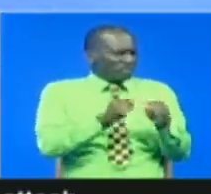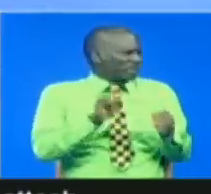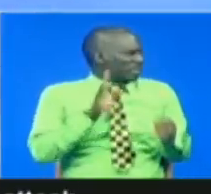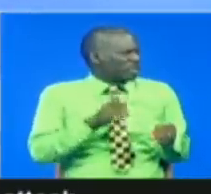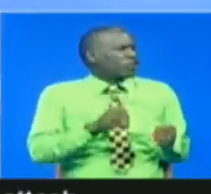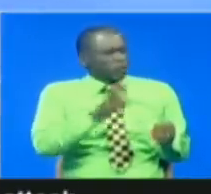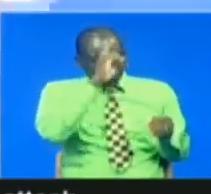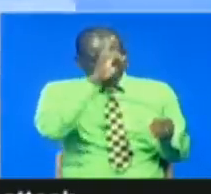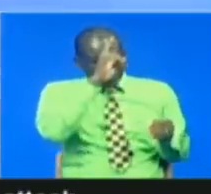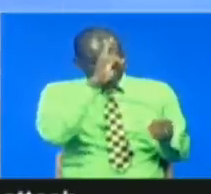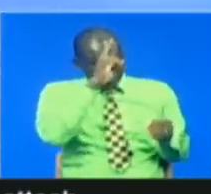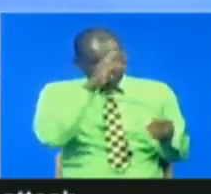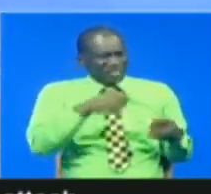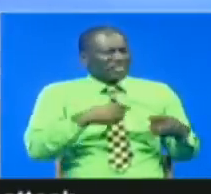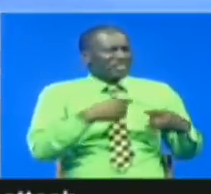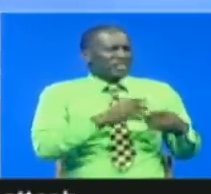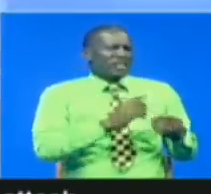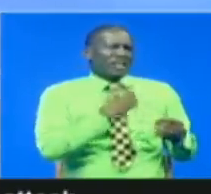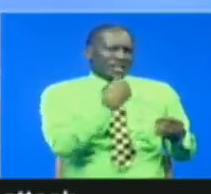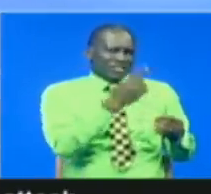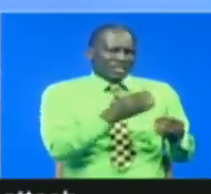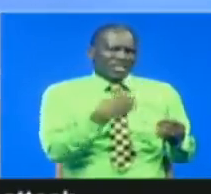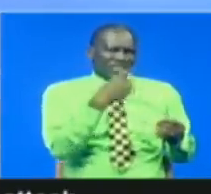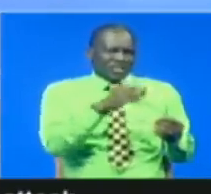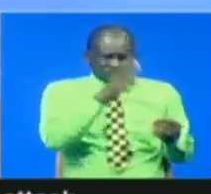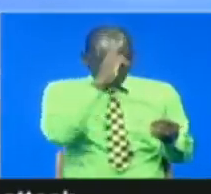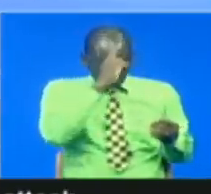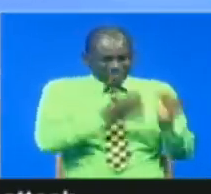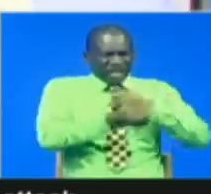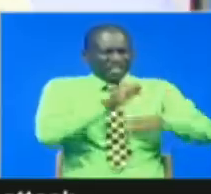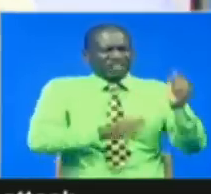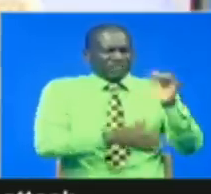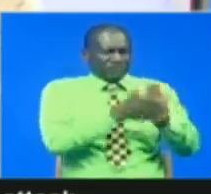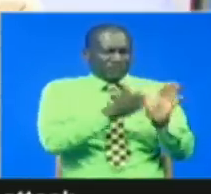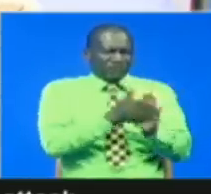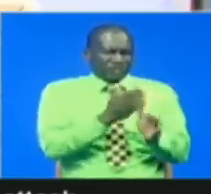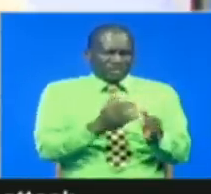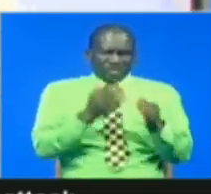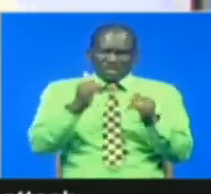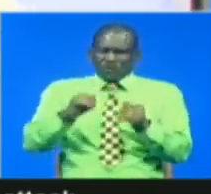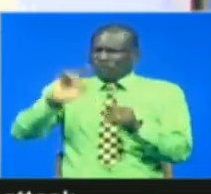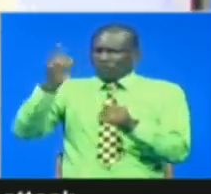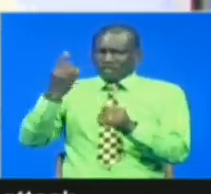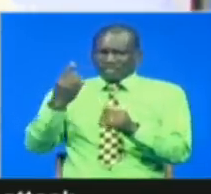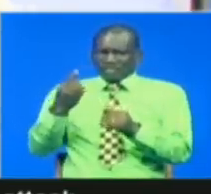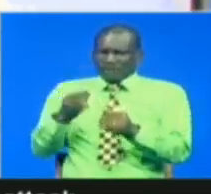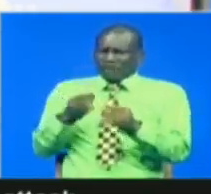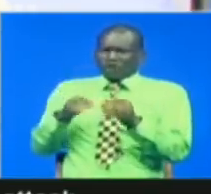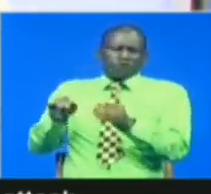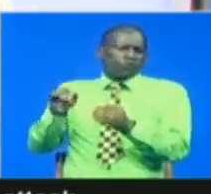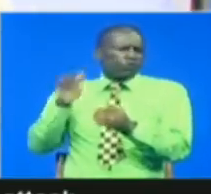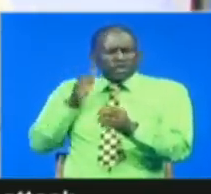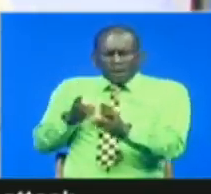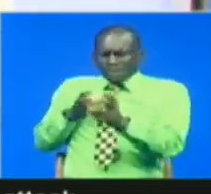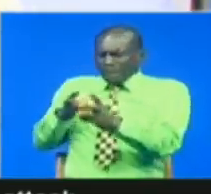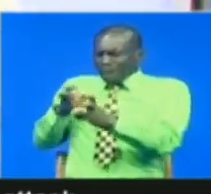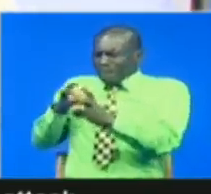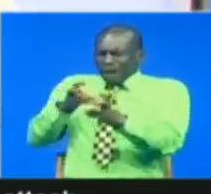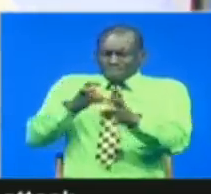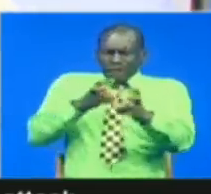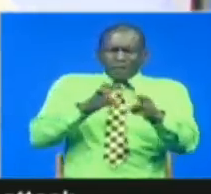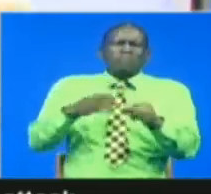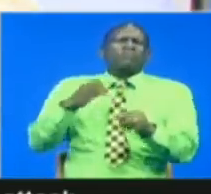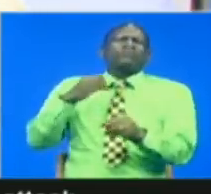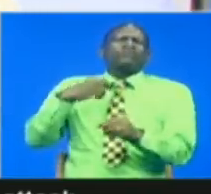polisi wana respond kwa sababu wanasema wali respond haraka sana. Yeah, hiyo kwanza ilikuwa Maria ndio alikuwa anasikia zaidi zaidi zaidi,